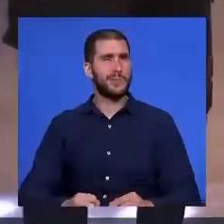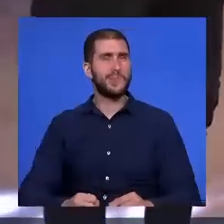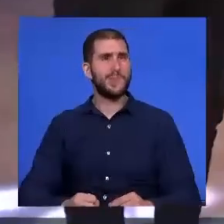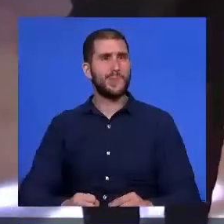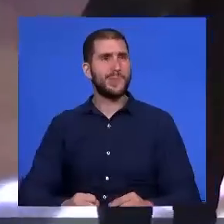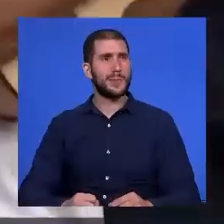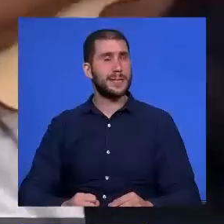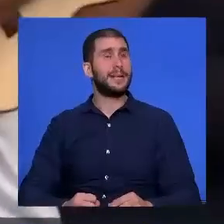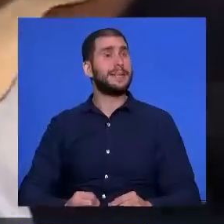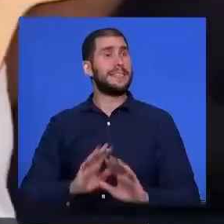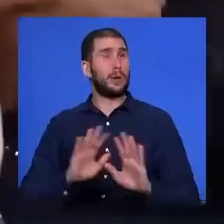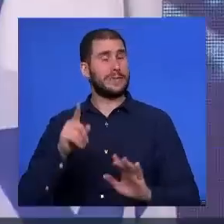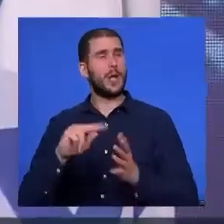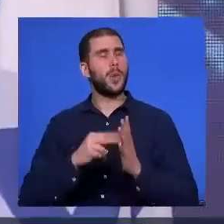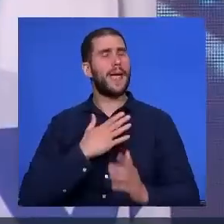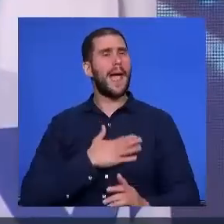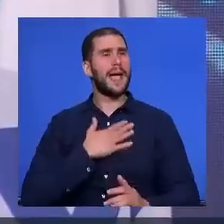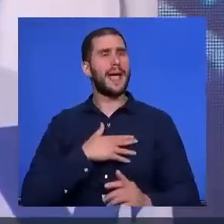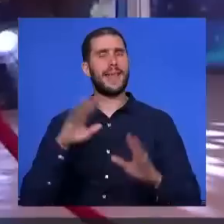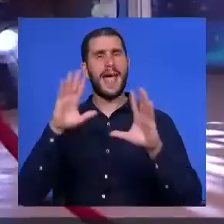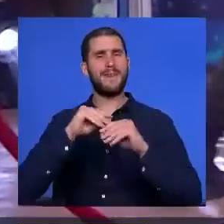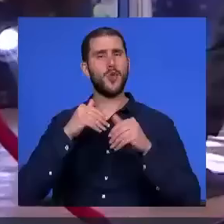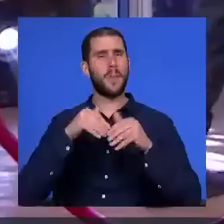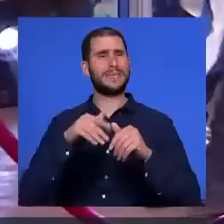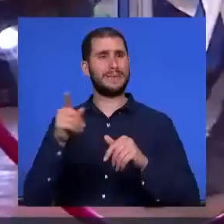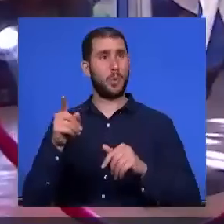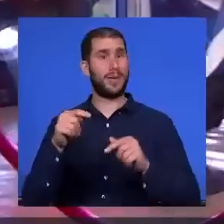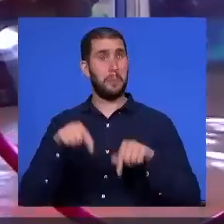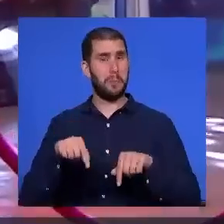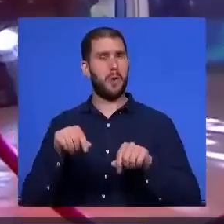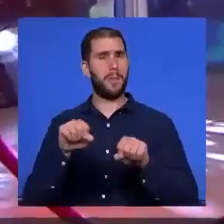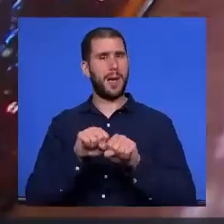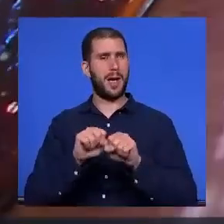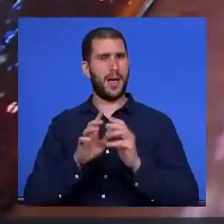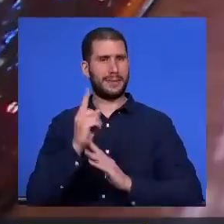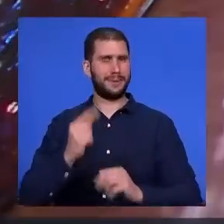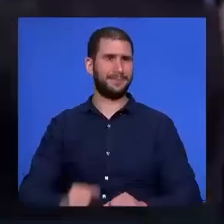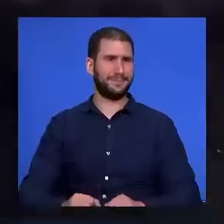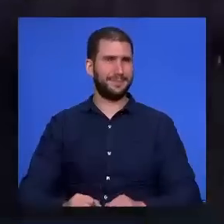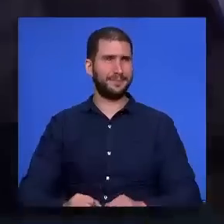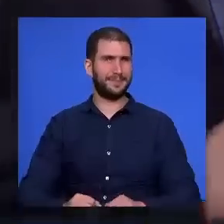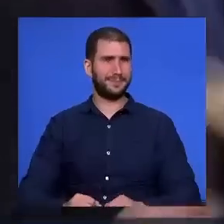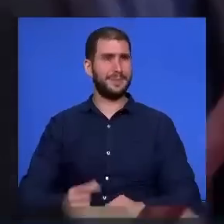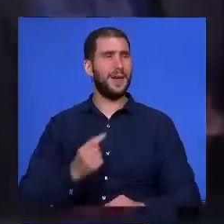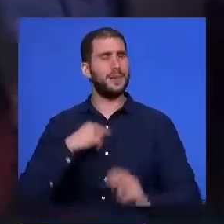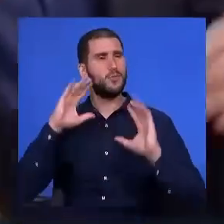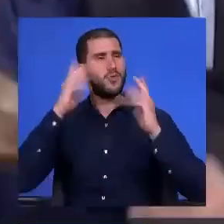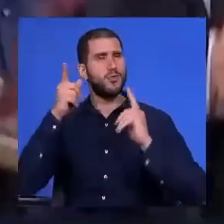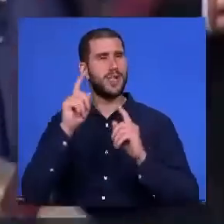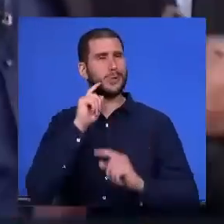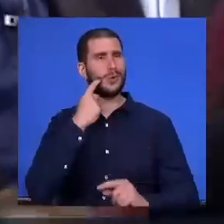אוהבת. זהו זה, תוכנית חגיגית לערב יום העצמאות, אצלנו בכאן 11. אני נגנב